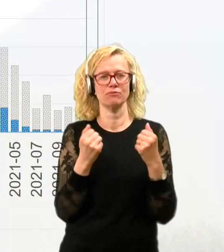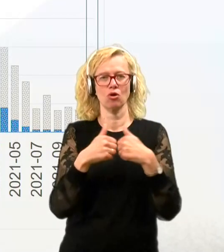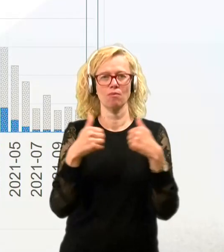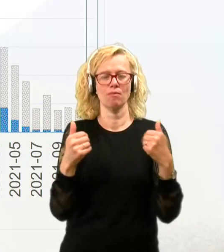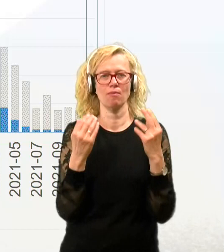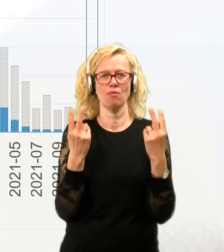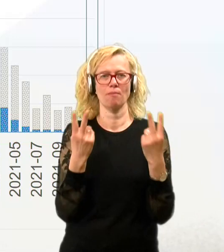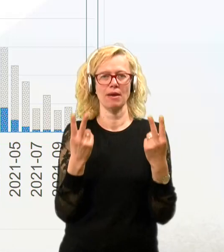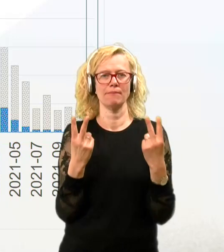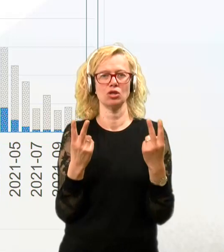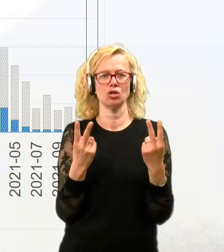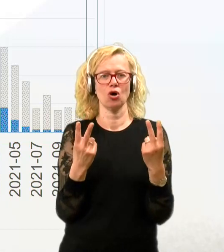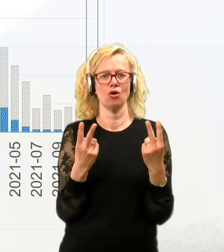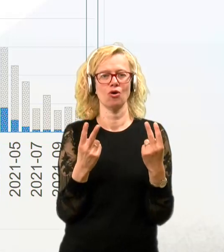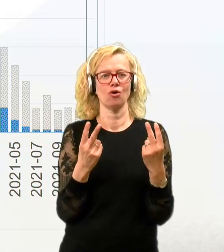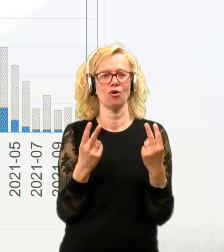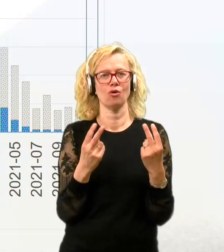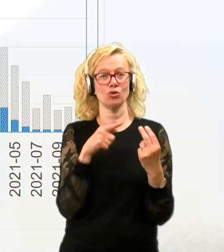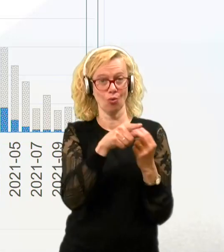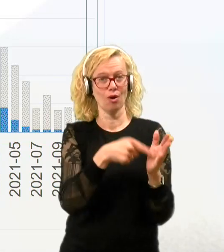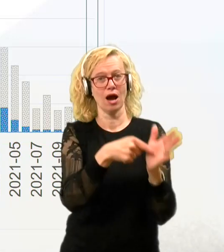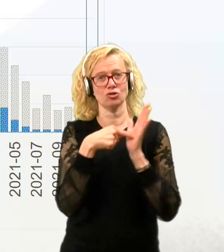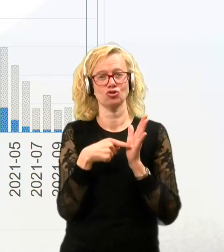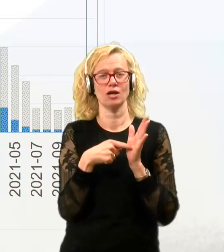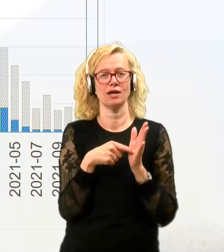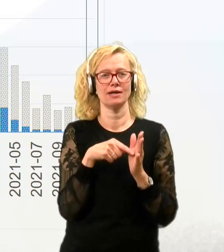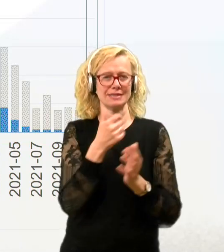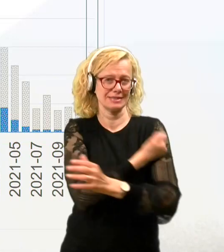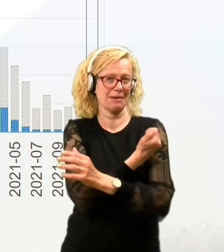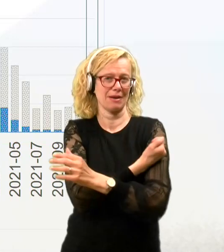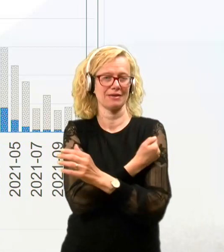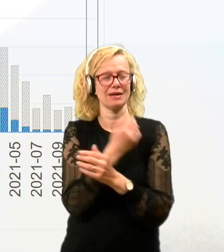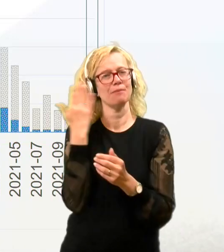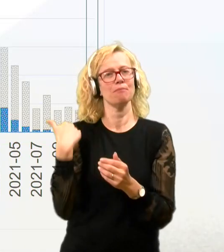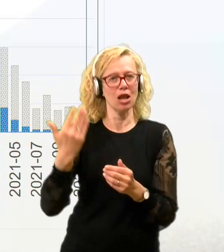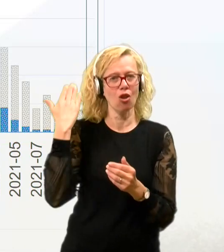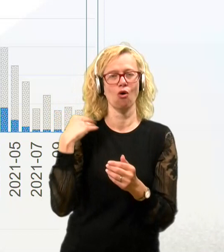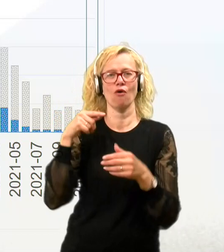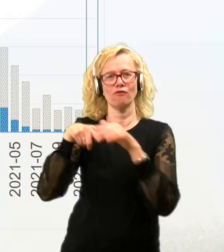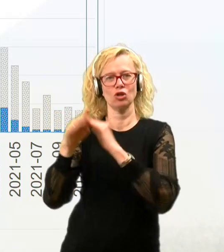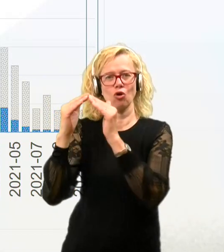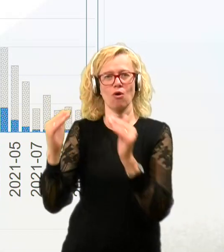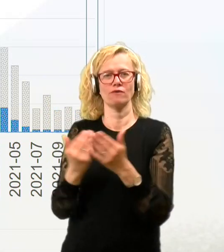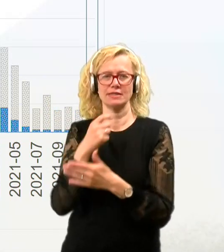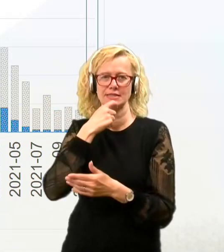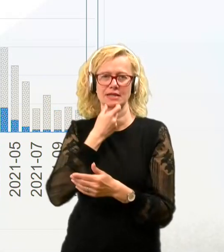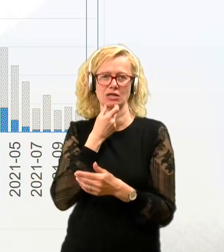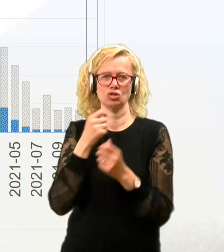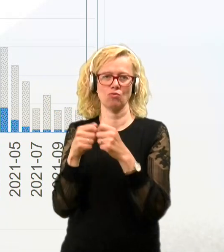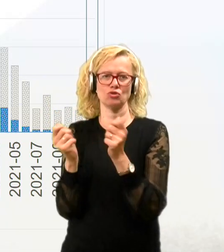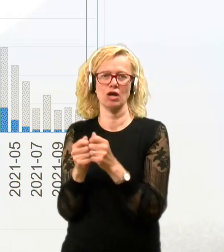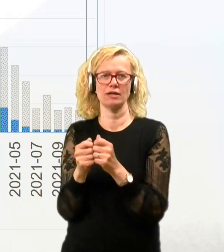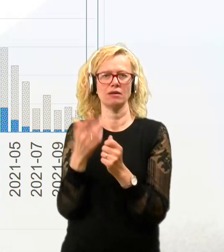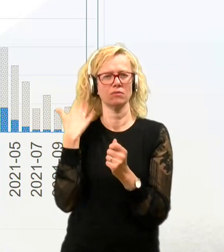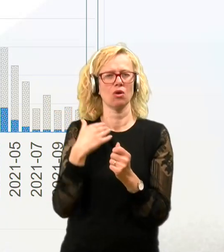nam to kaže, da je to cepljenje, ki je bilo v domovih starejših občanov tako